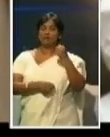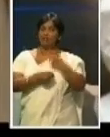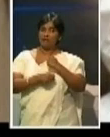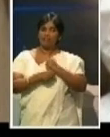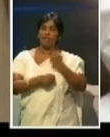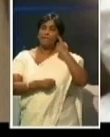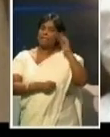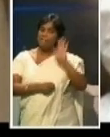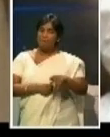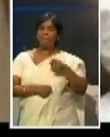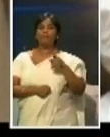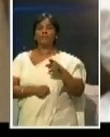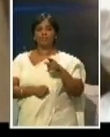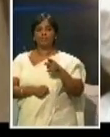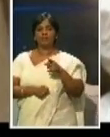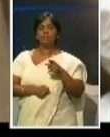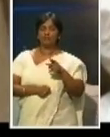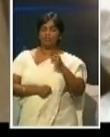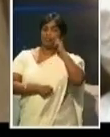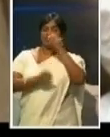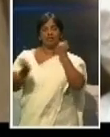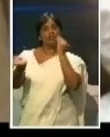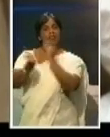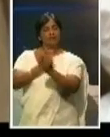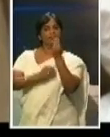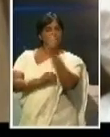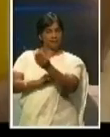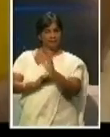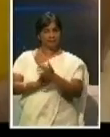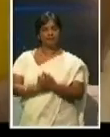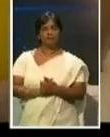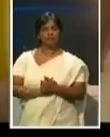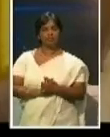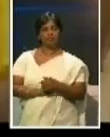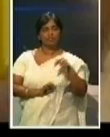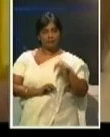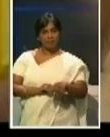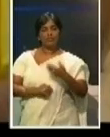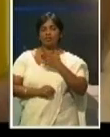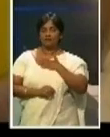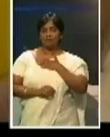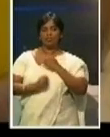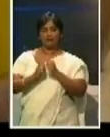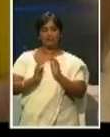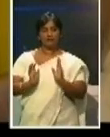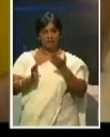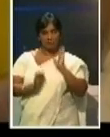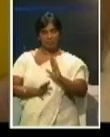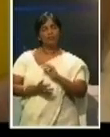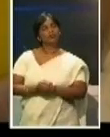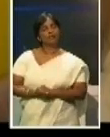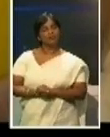රජයෙන් බලාපොරොත්තු වෙනවා ඒ ජනතාවට සාධාරණ ඉෂ්ට වේ කියලා. දැනටමත් මම ක්‍රියාත්මක වෙලා